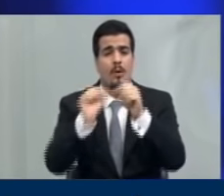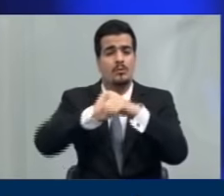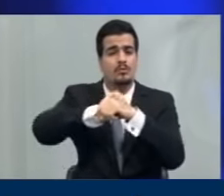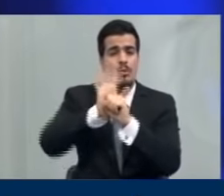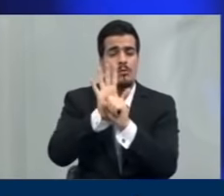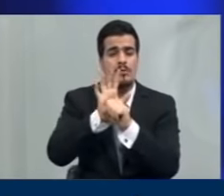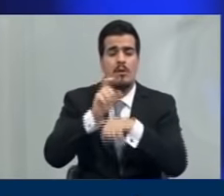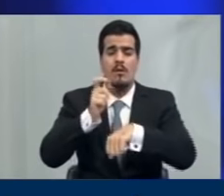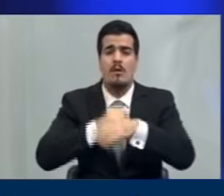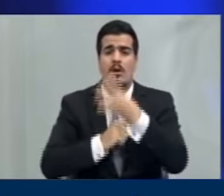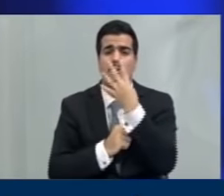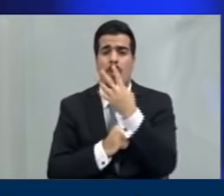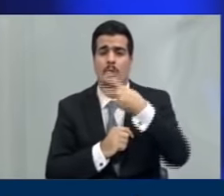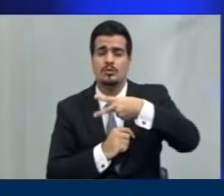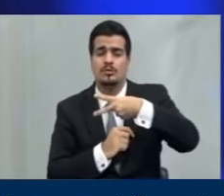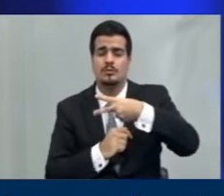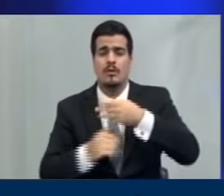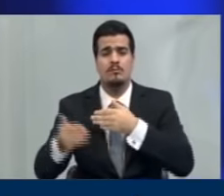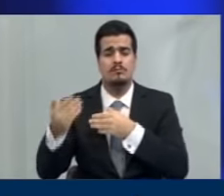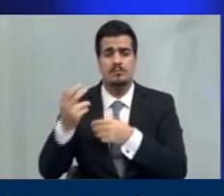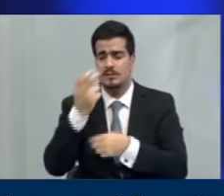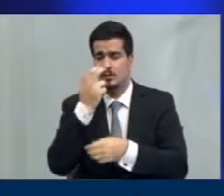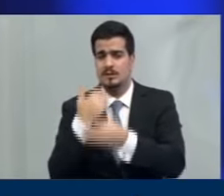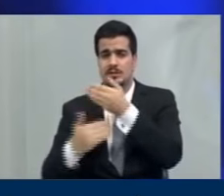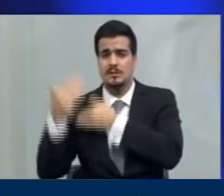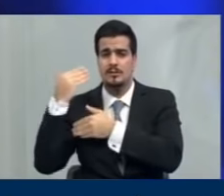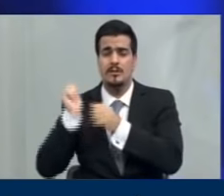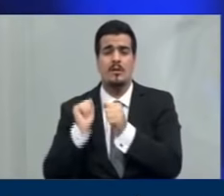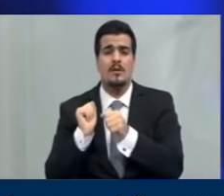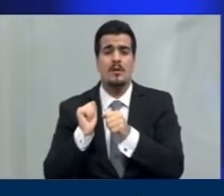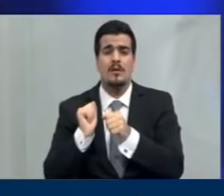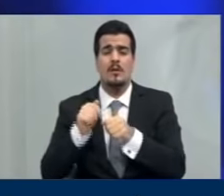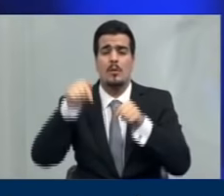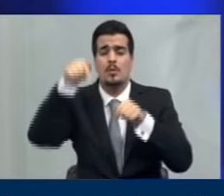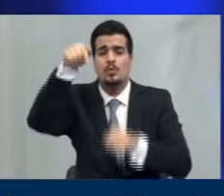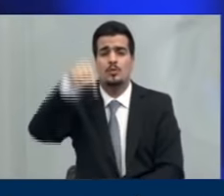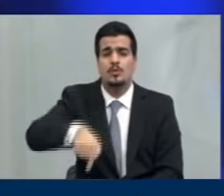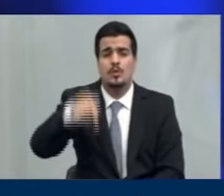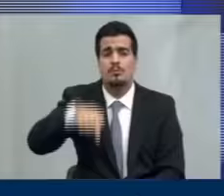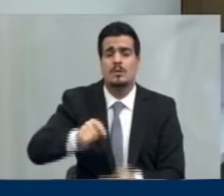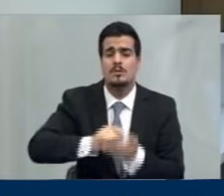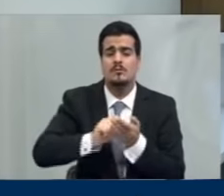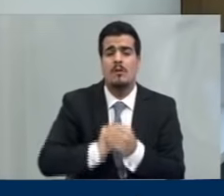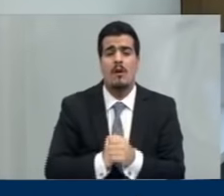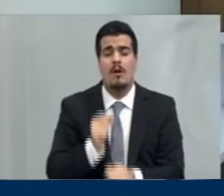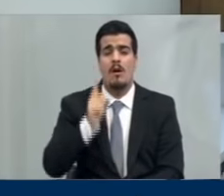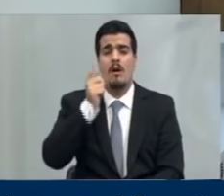الساعات 24 الماضية، وتضمن الموقف الوبائي اليومي تسجيل